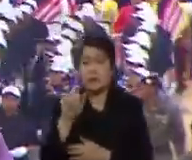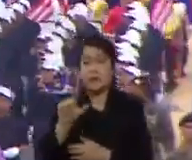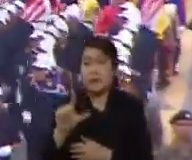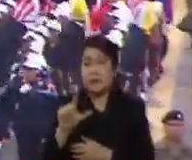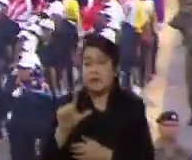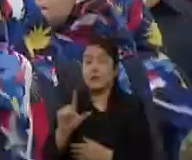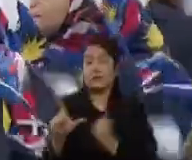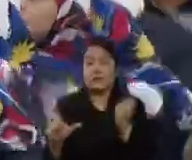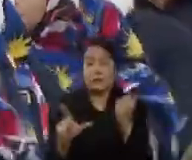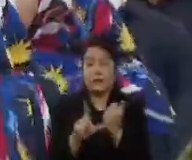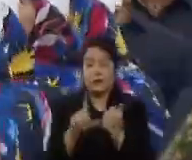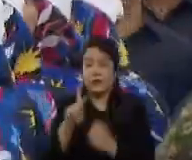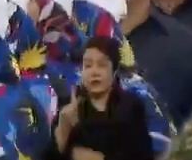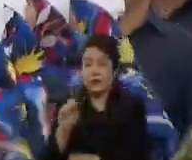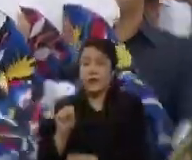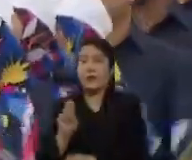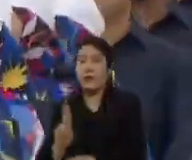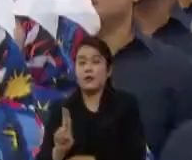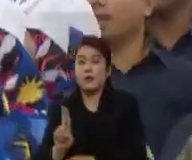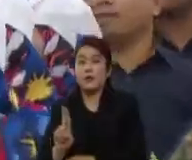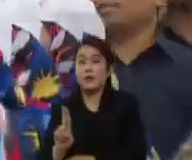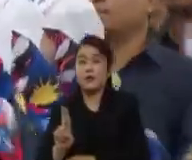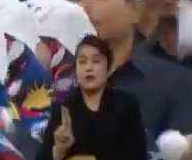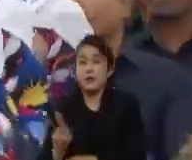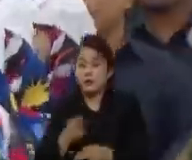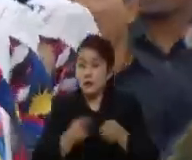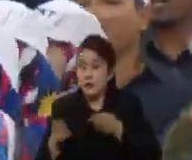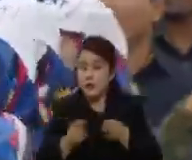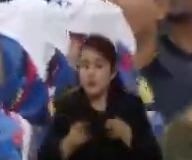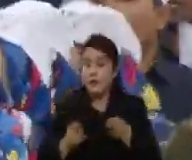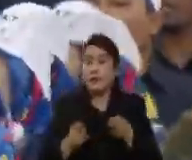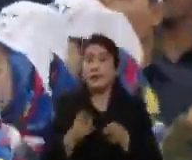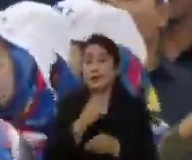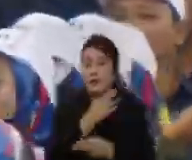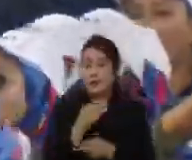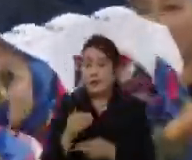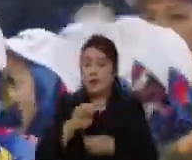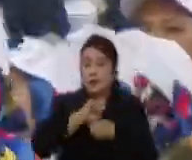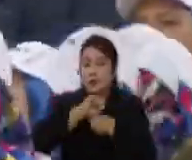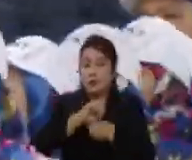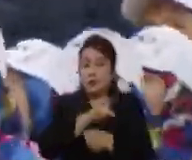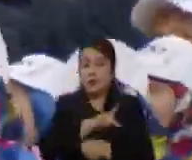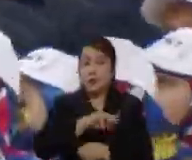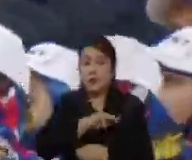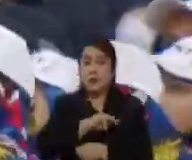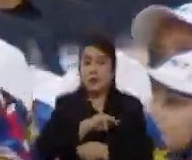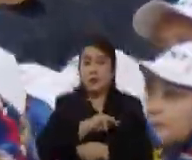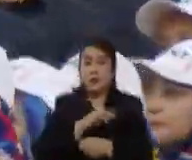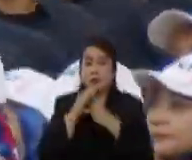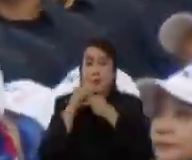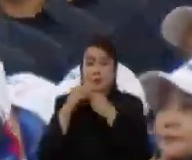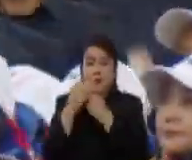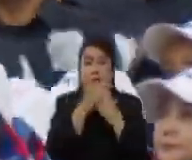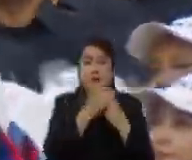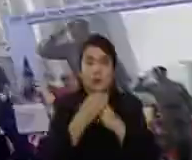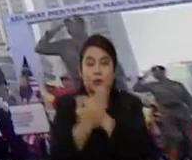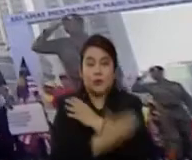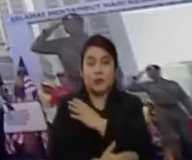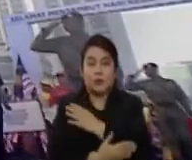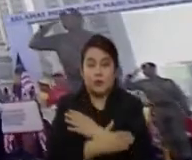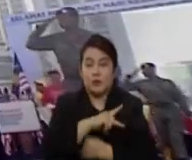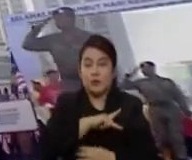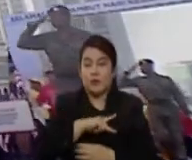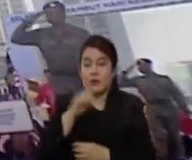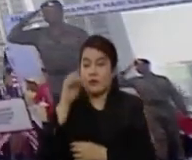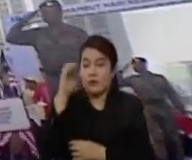Seman, Timbalan Ketua Pengurusan, manakala kontinjen Kementerian Perpaduan Negara diketuai oleh Encik